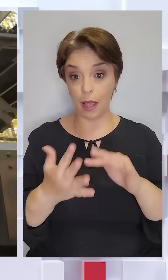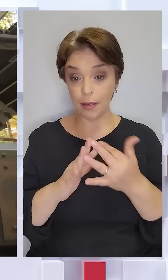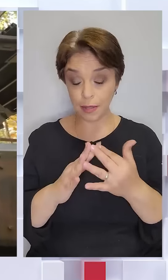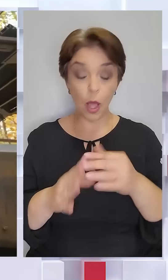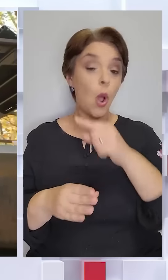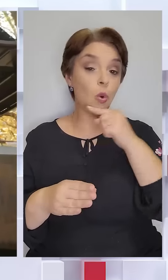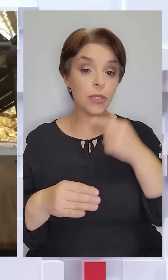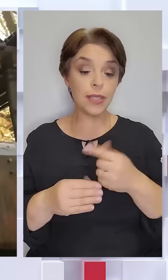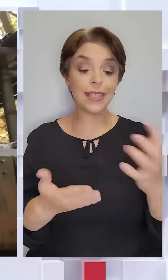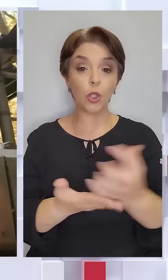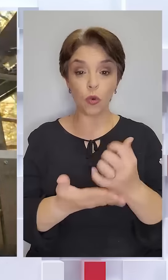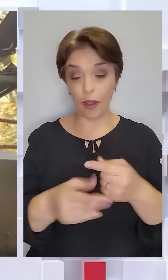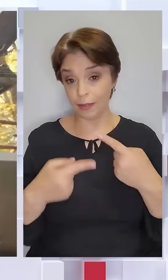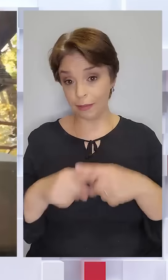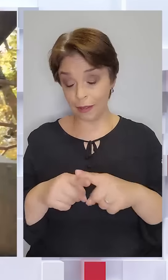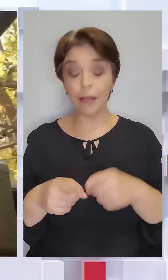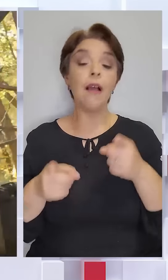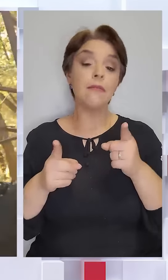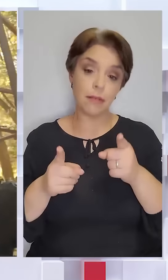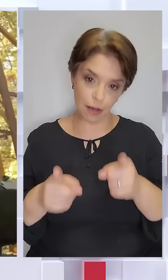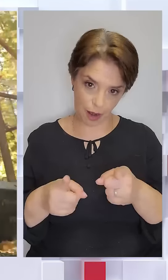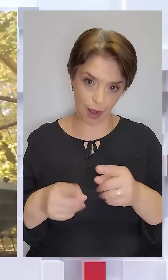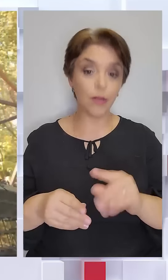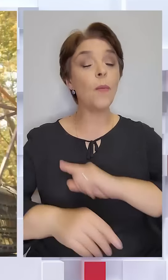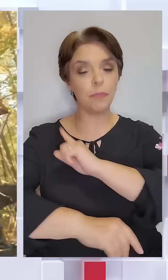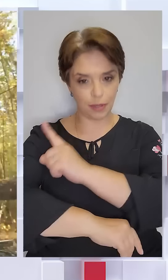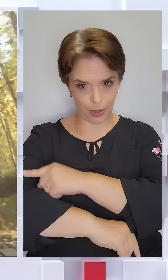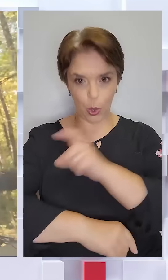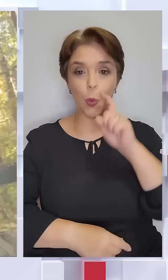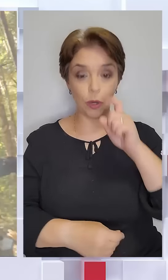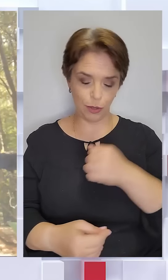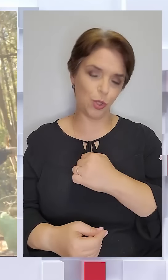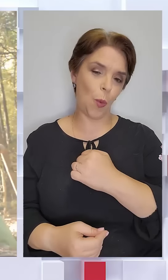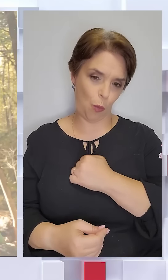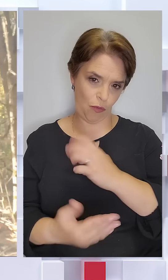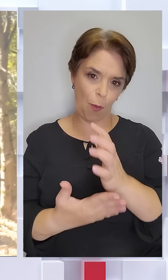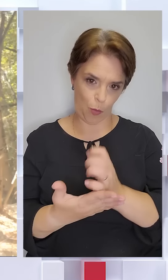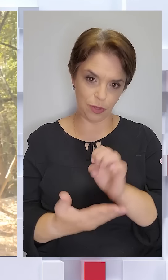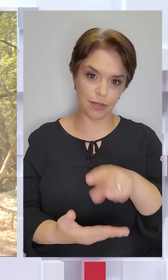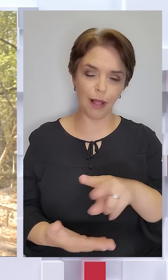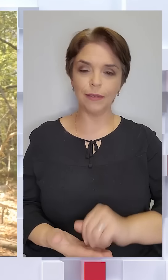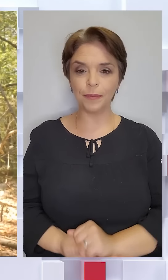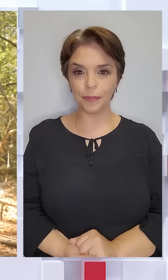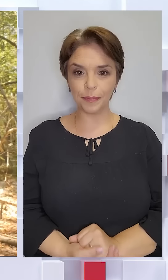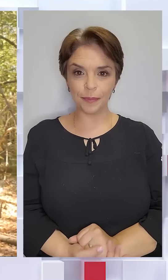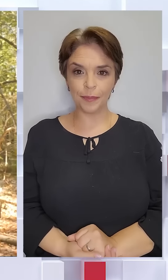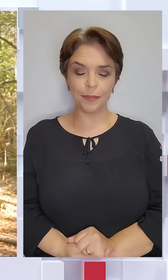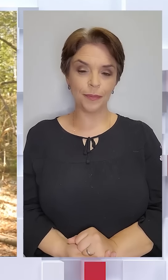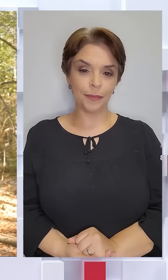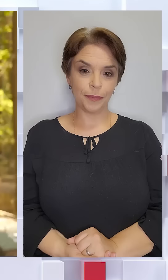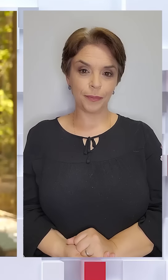селах, російська трофейна техніка реально підсилює український бойовий потенціал. Андрій Цеплієнко,